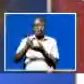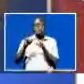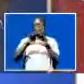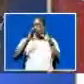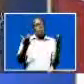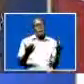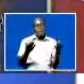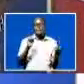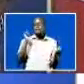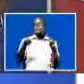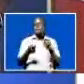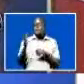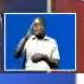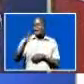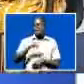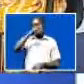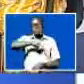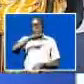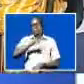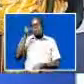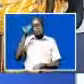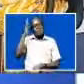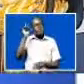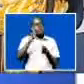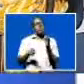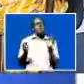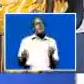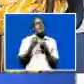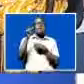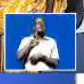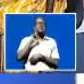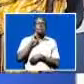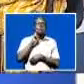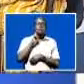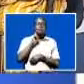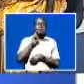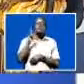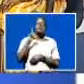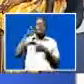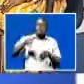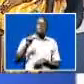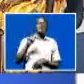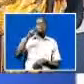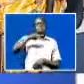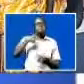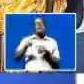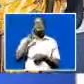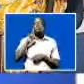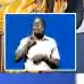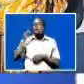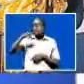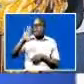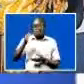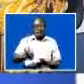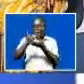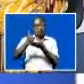maana unaambiwa usidharau mwenzako maana huijui kesho yako. Ni ukweli. Huenda yule unayemdharau leo akawangazi ya wewe kuifikia hatima